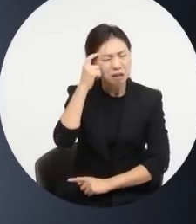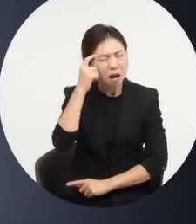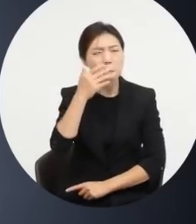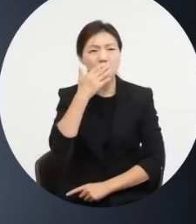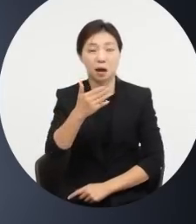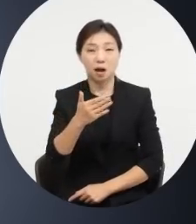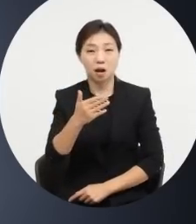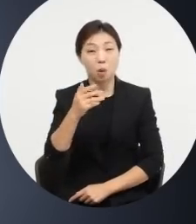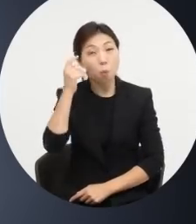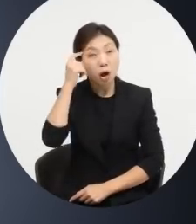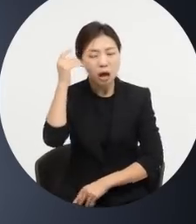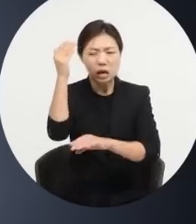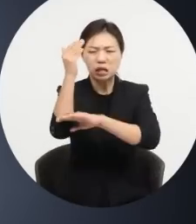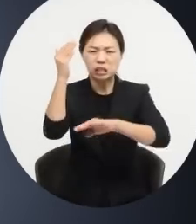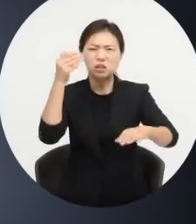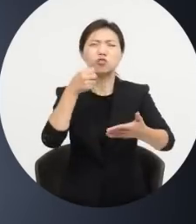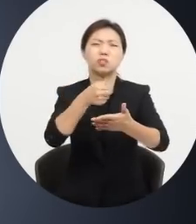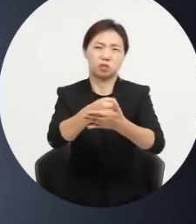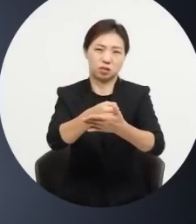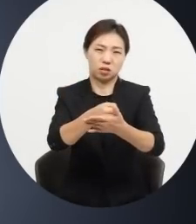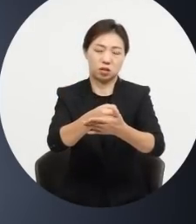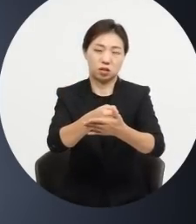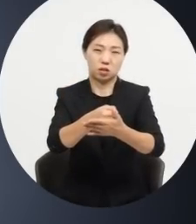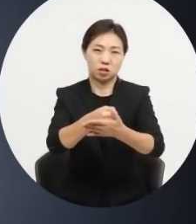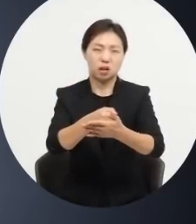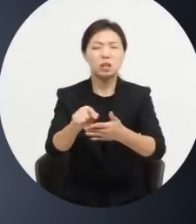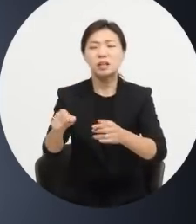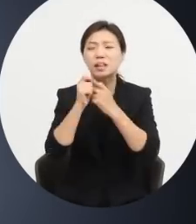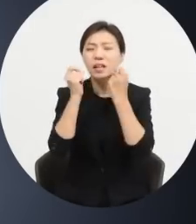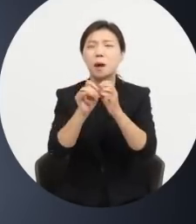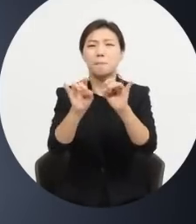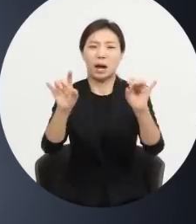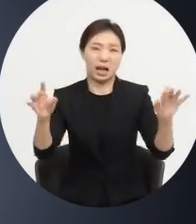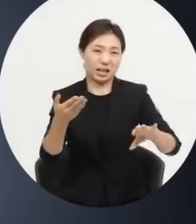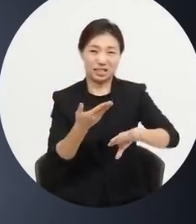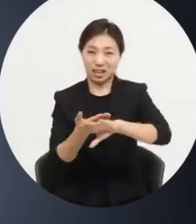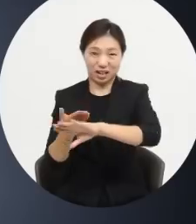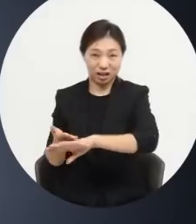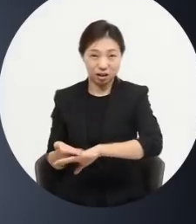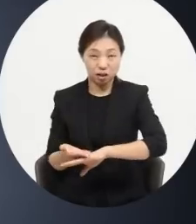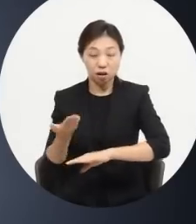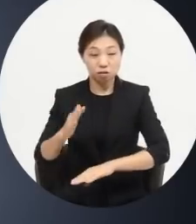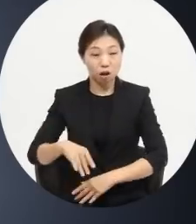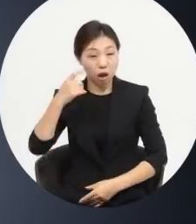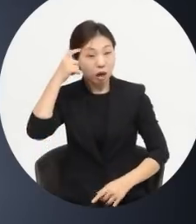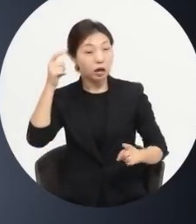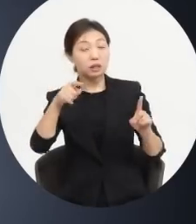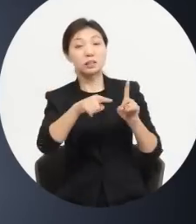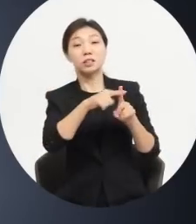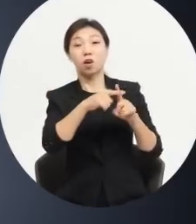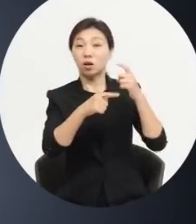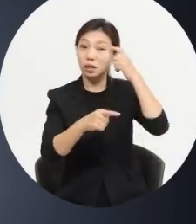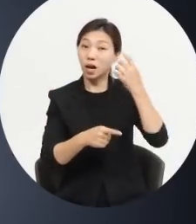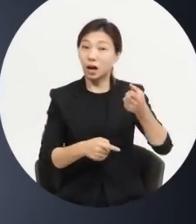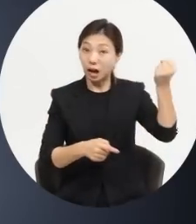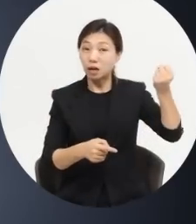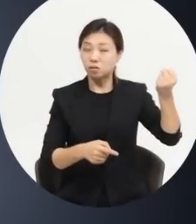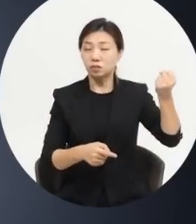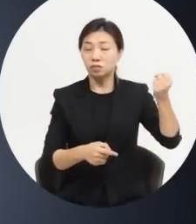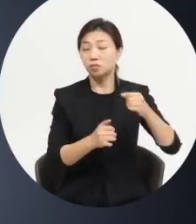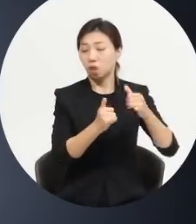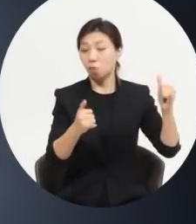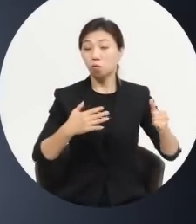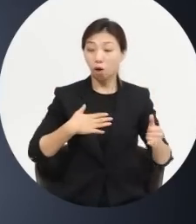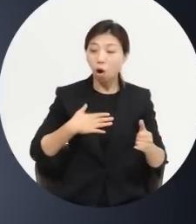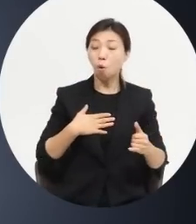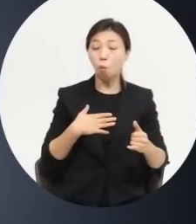수가 있어요. 왜냐하면 기준을 정하기 때문에. 그런데 사람들은, 긍정적인 사람은 자기에 맞게